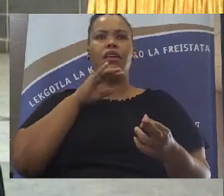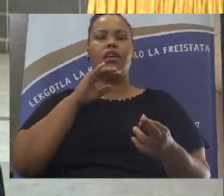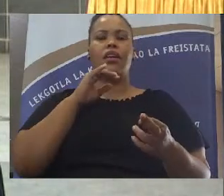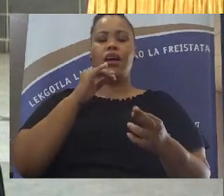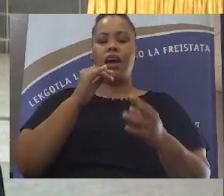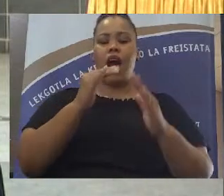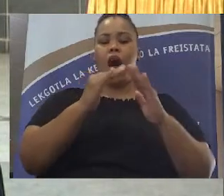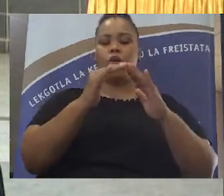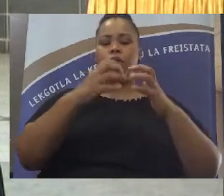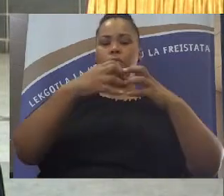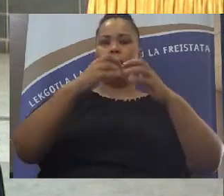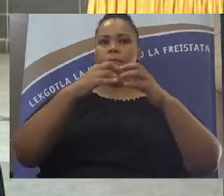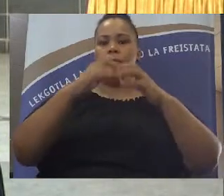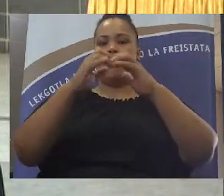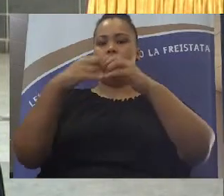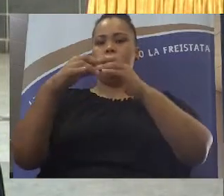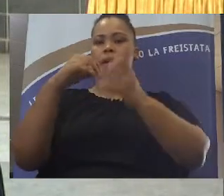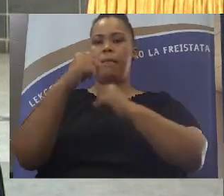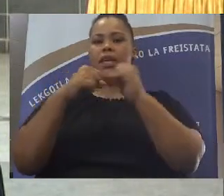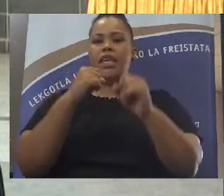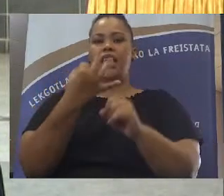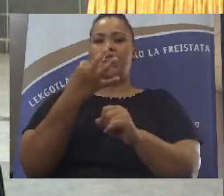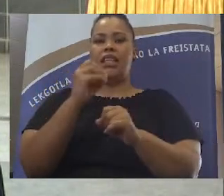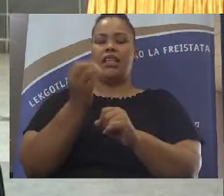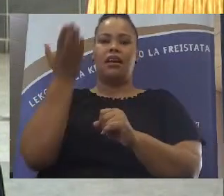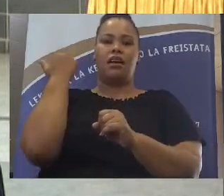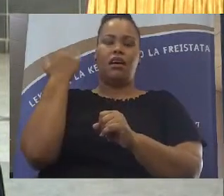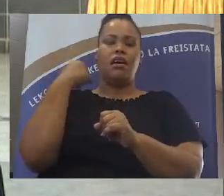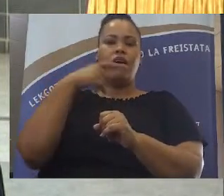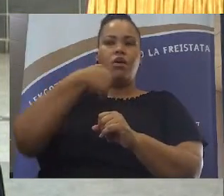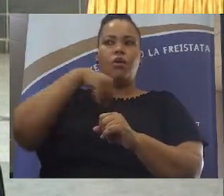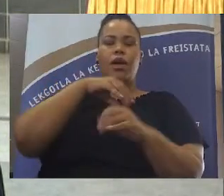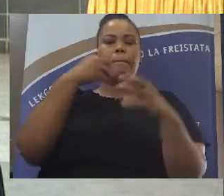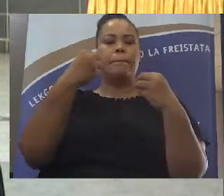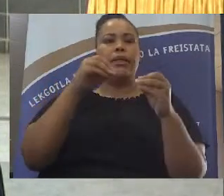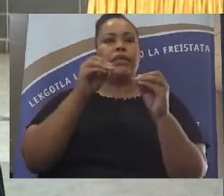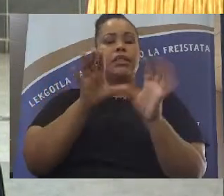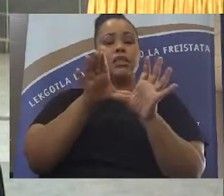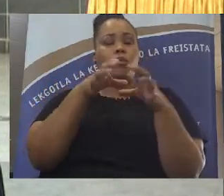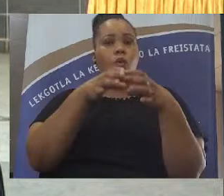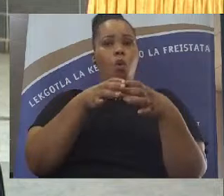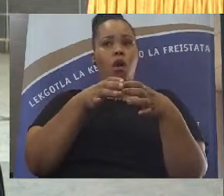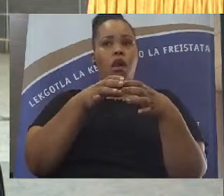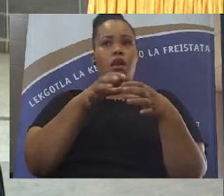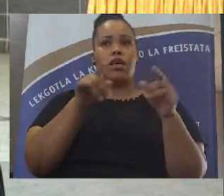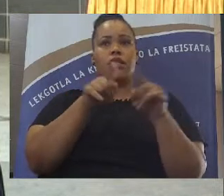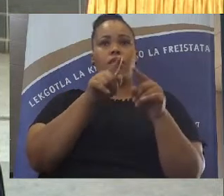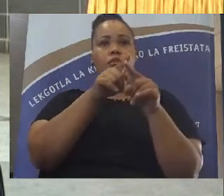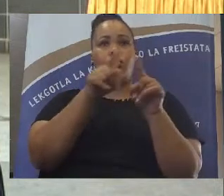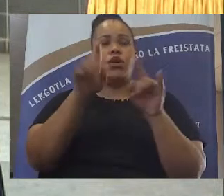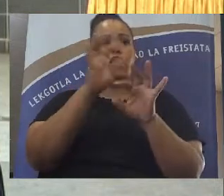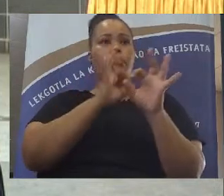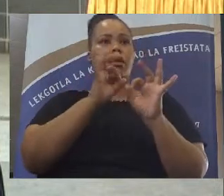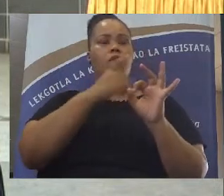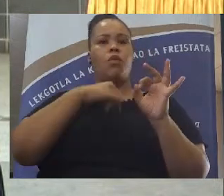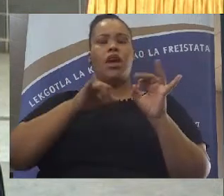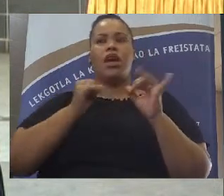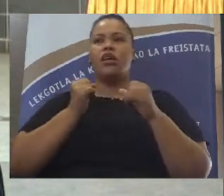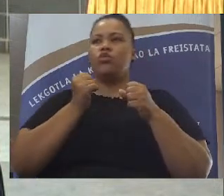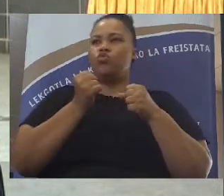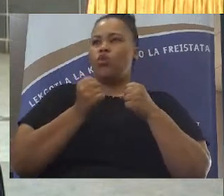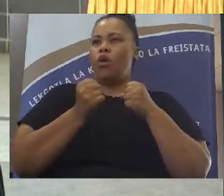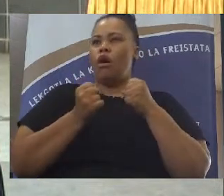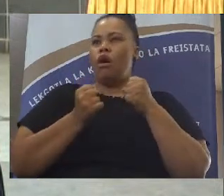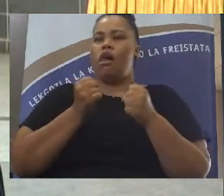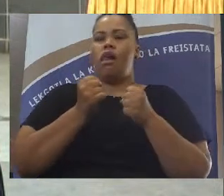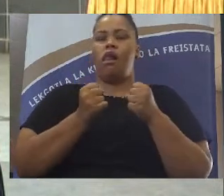gelede. Ons as small entrepreneurs, soos u hulle gesê het, ons sukkel nou al.